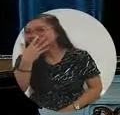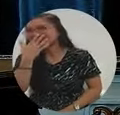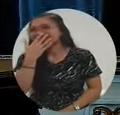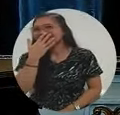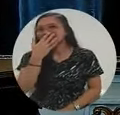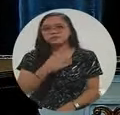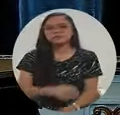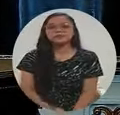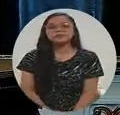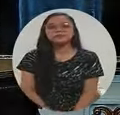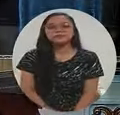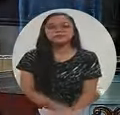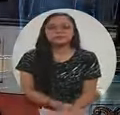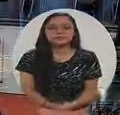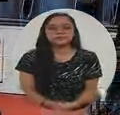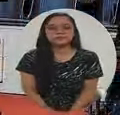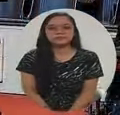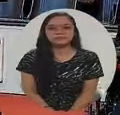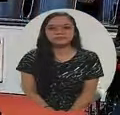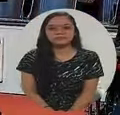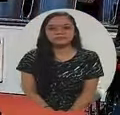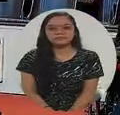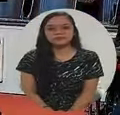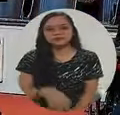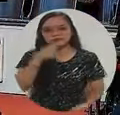Ingon si Kulas, text.